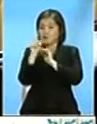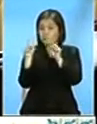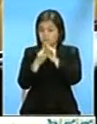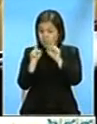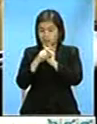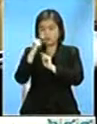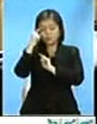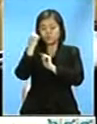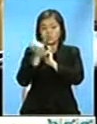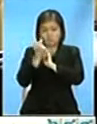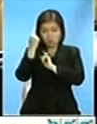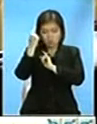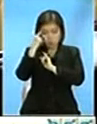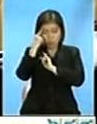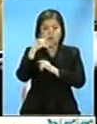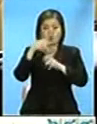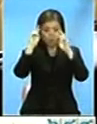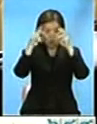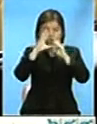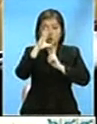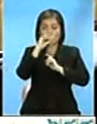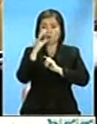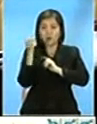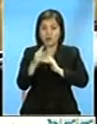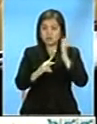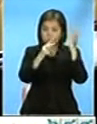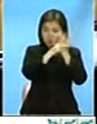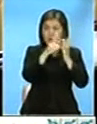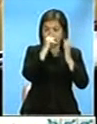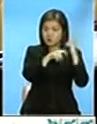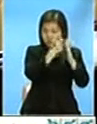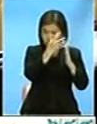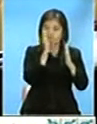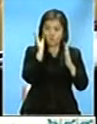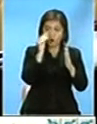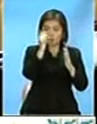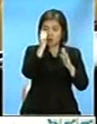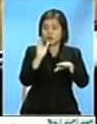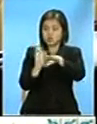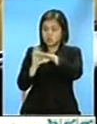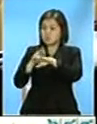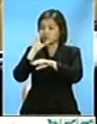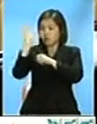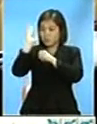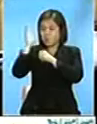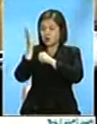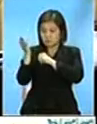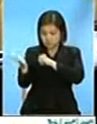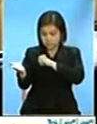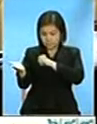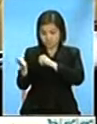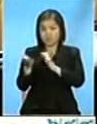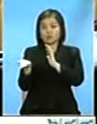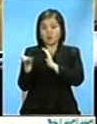กันเอาเข้าประเด็นนะครับท่านประท้วงมีเหตุผลนะฮะแล้วผมก็ได้เตือนท่านหลายรอบแล้วครับขอ